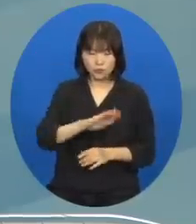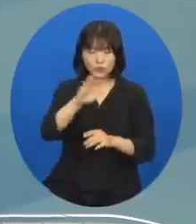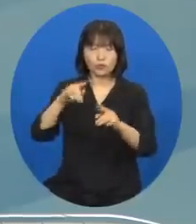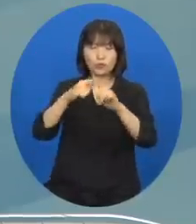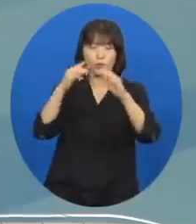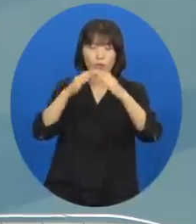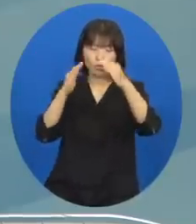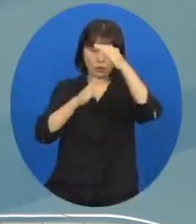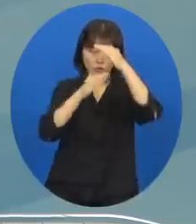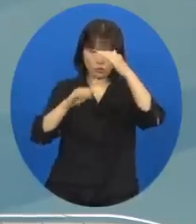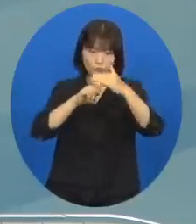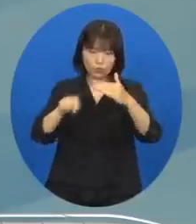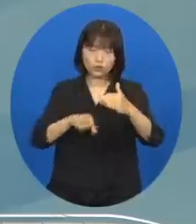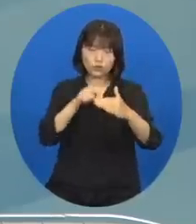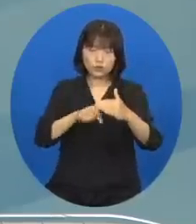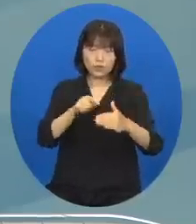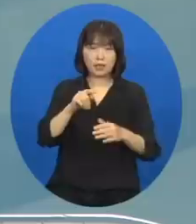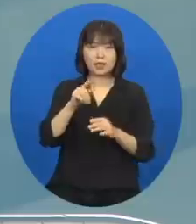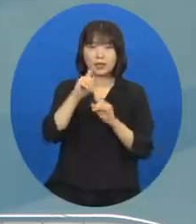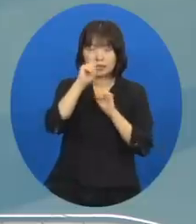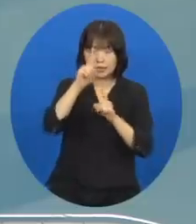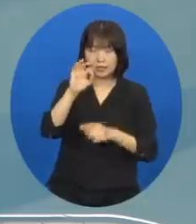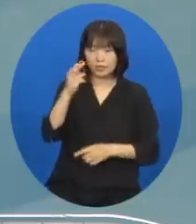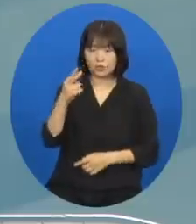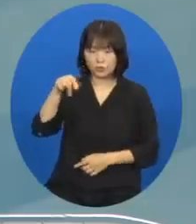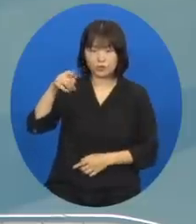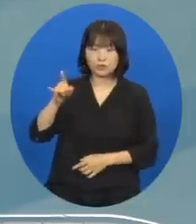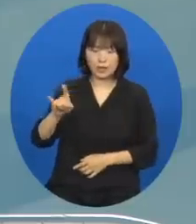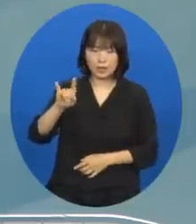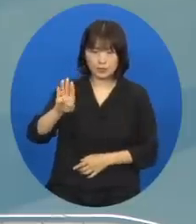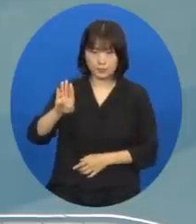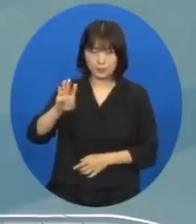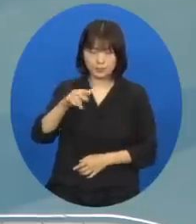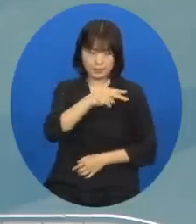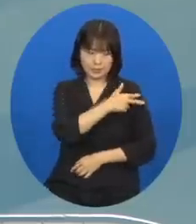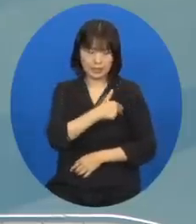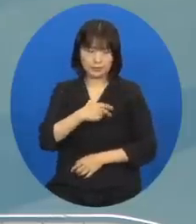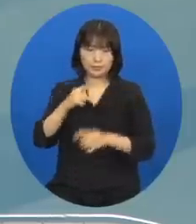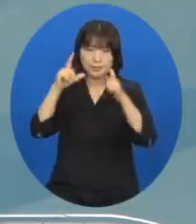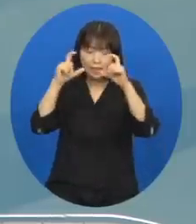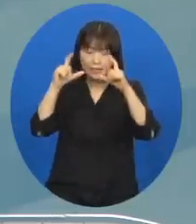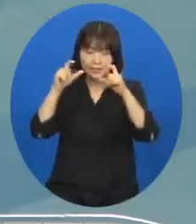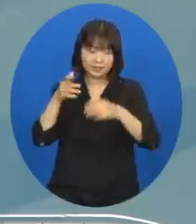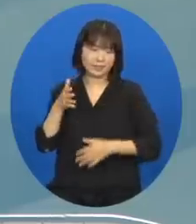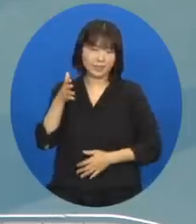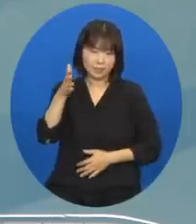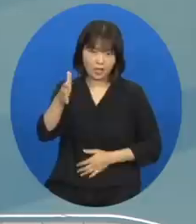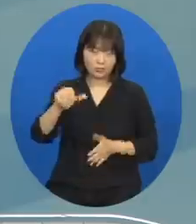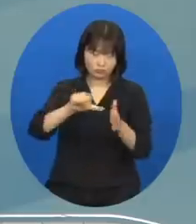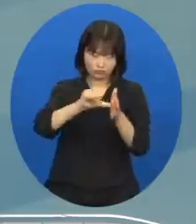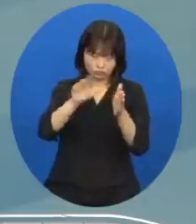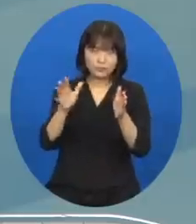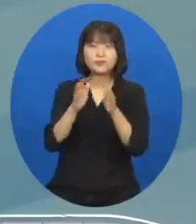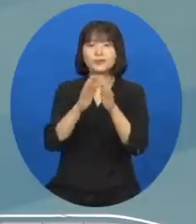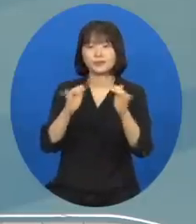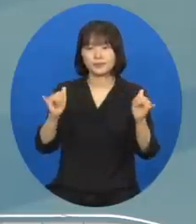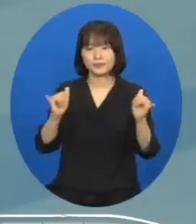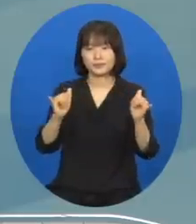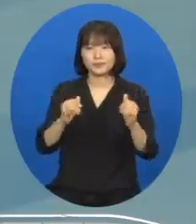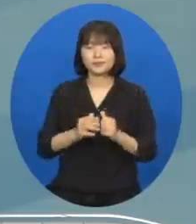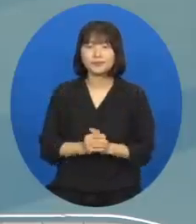중에 이요셉 집사님이라고 계십니다. 사진작가세요. 유명하신 분입니다. 그분이